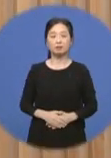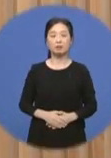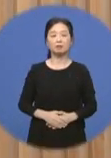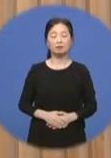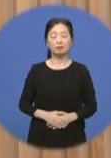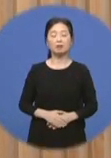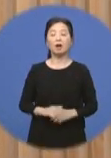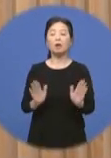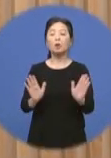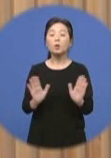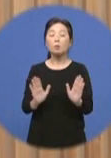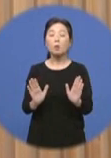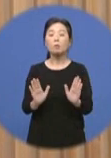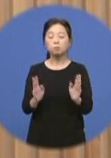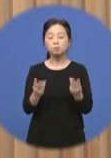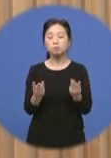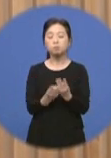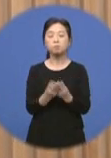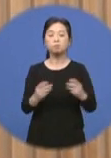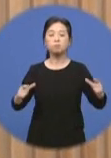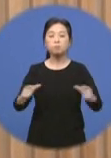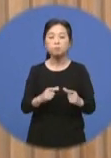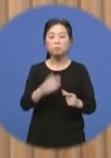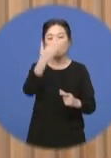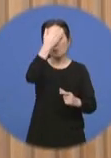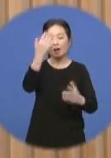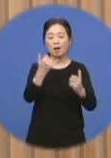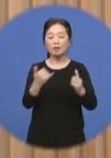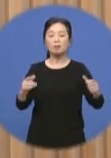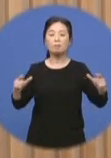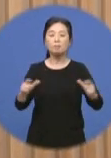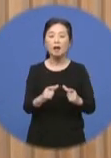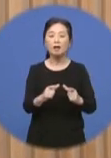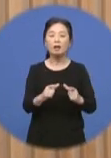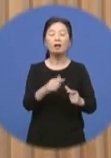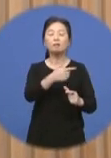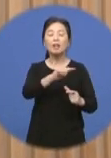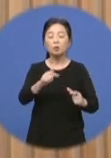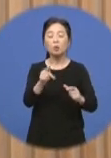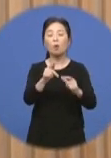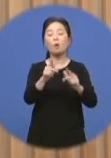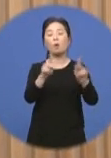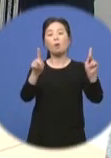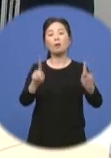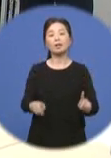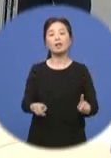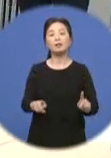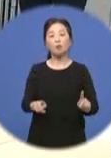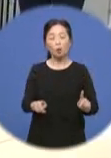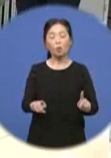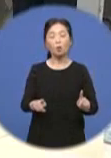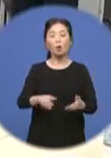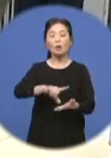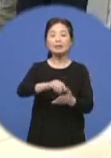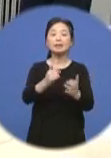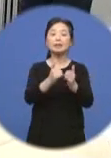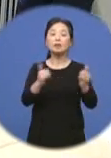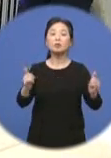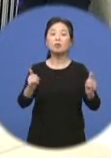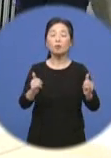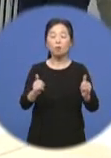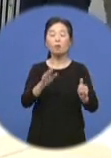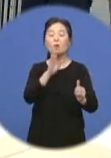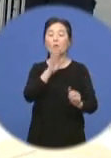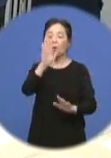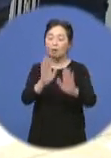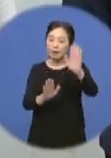だとかあと若者の減少っていうですね地域の課題をですね地域に住んでいる人たちが現状を見つめ直して現